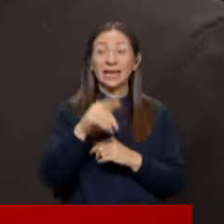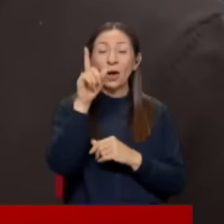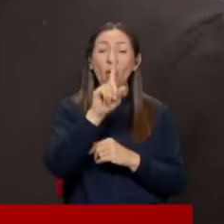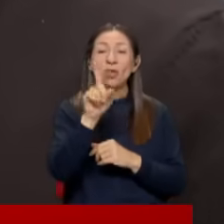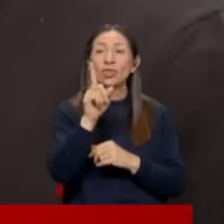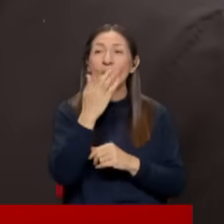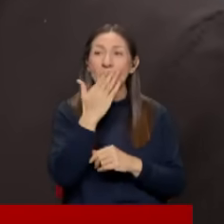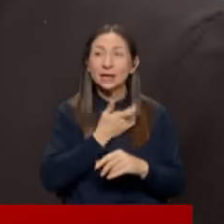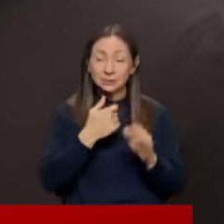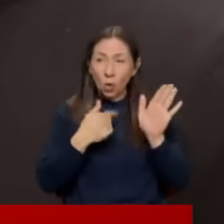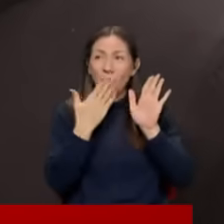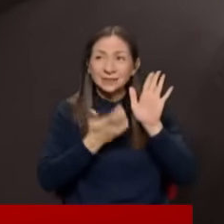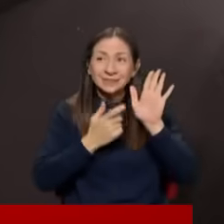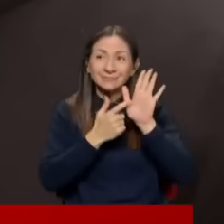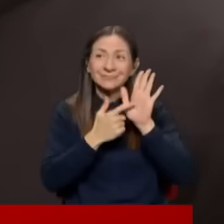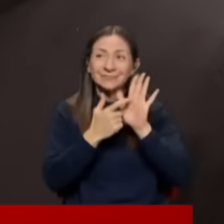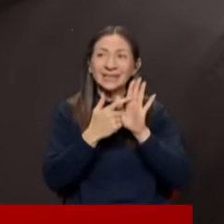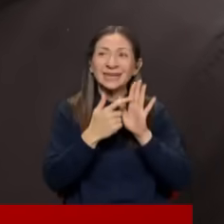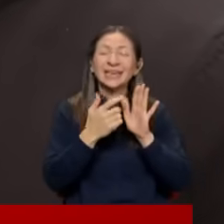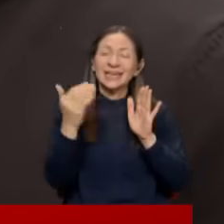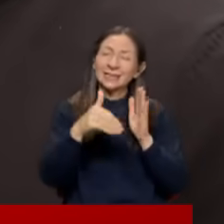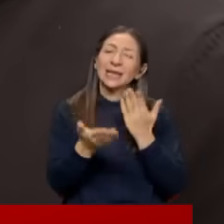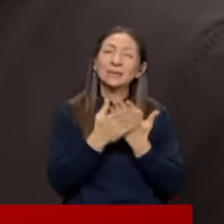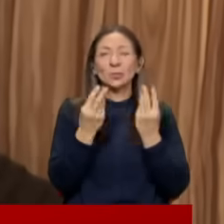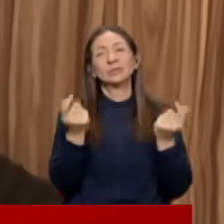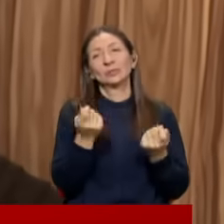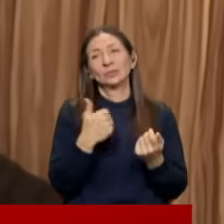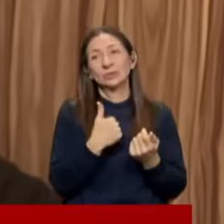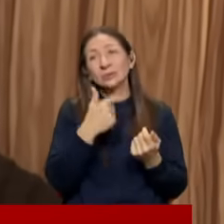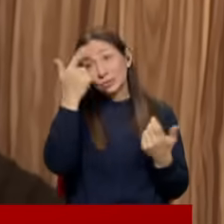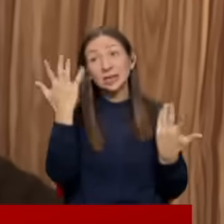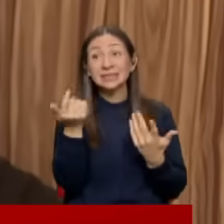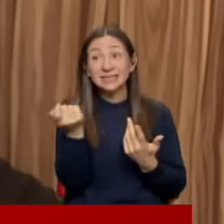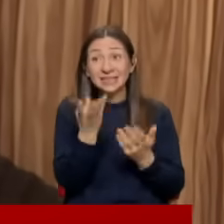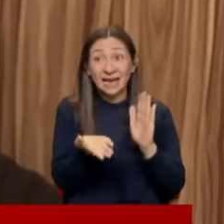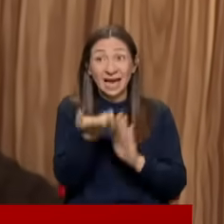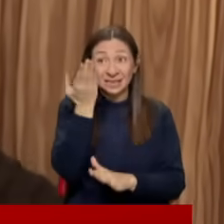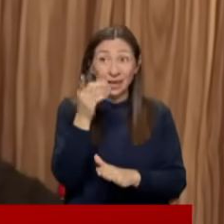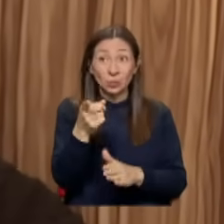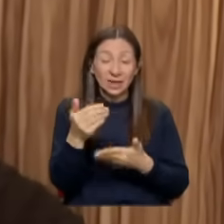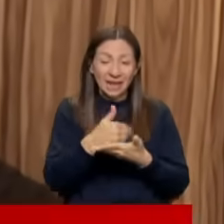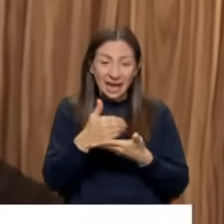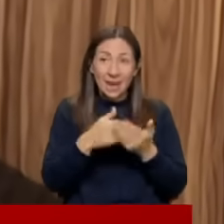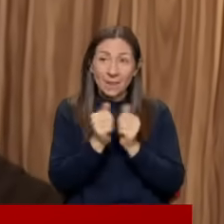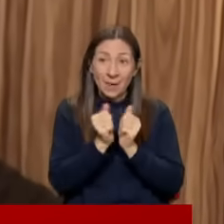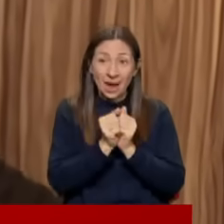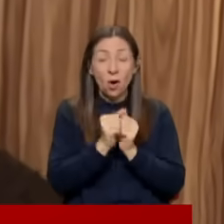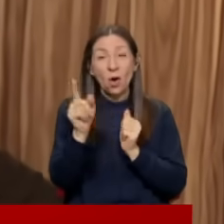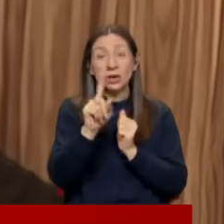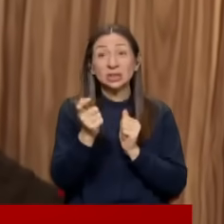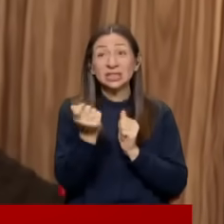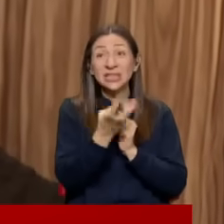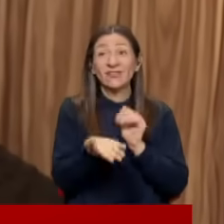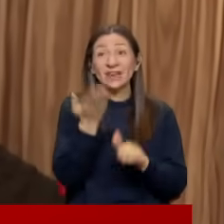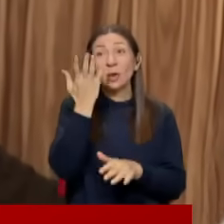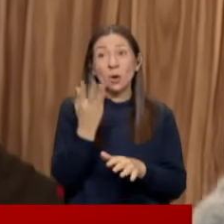öğrenci kapıda belirtiyor kendilerini ama gene genel olursa yardımcı olmaya çalışıyoruz tabii ki. Umarım sayısı artar buranın geliriyle beraber. 10 kişiden daha